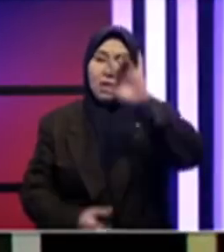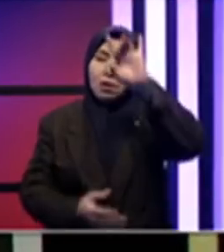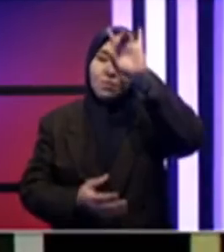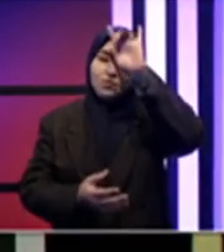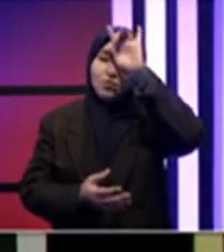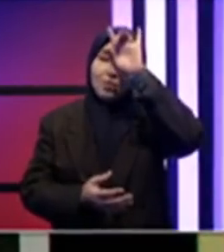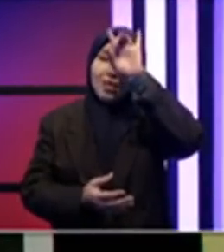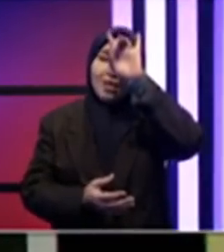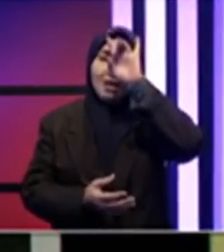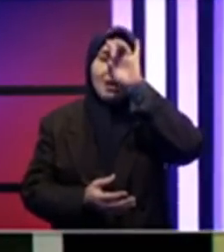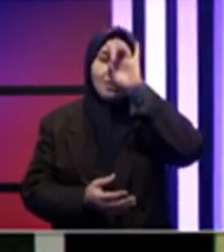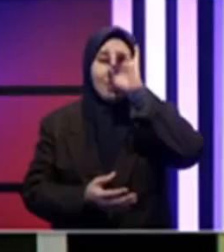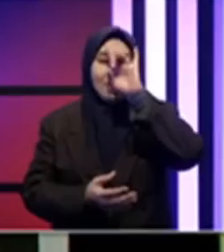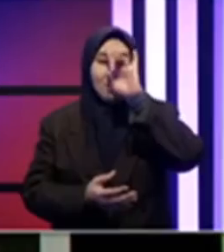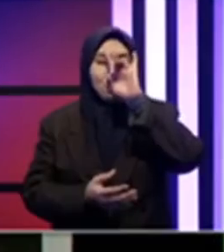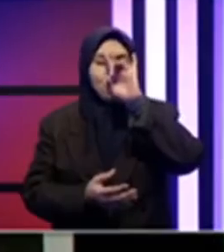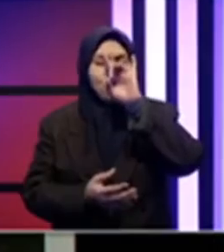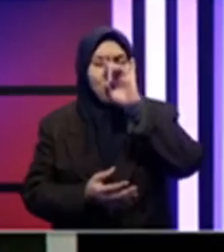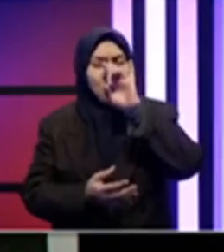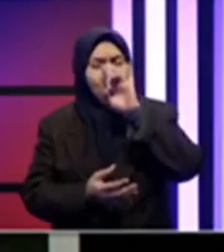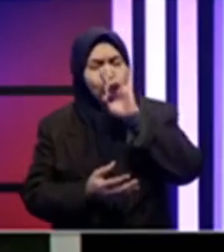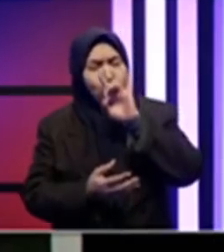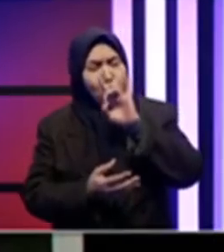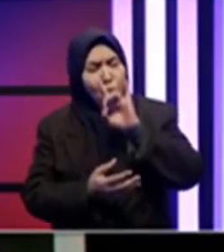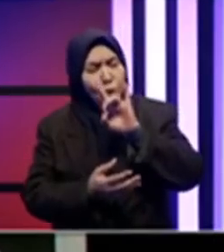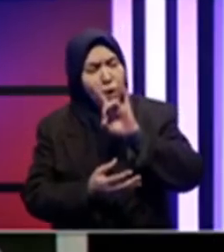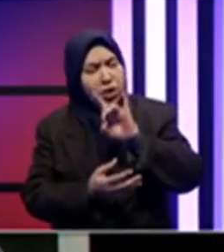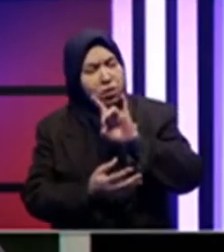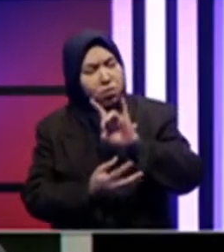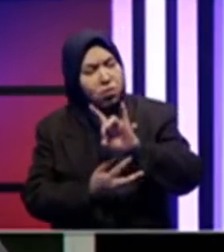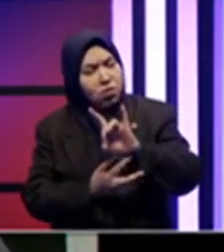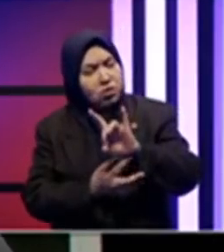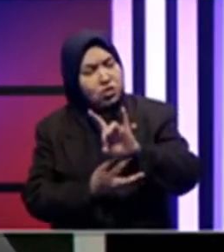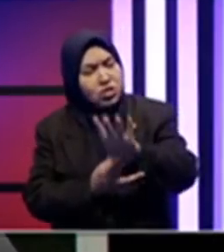أعوذ بالله من الشيطان